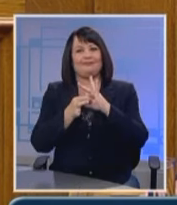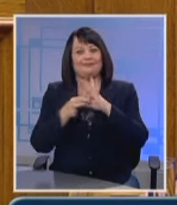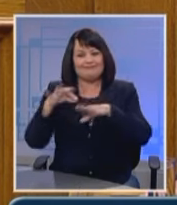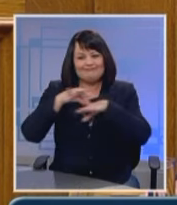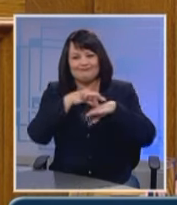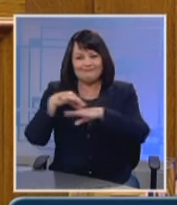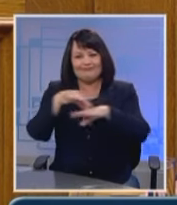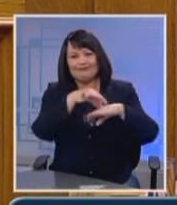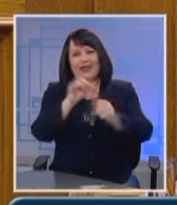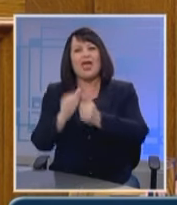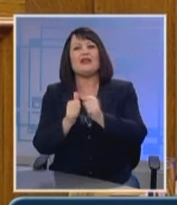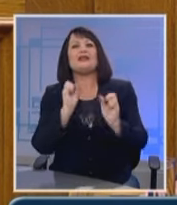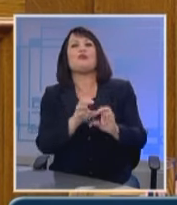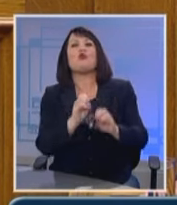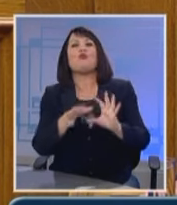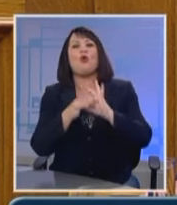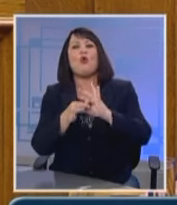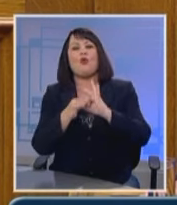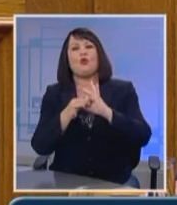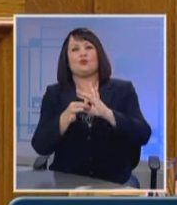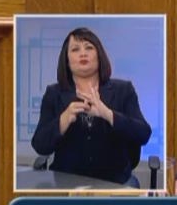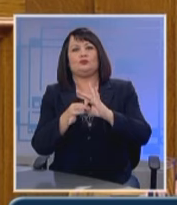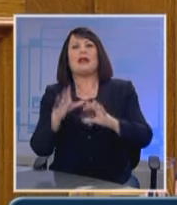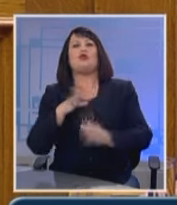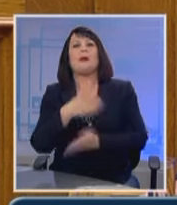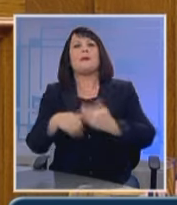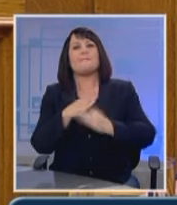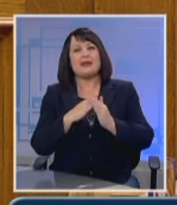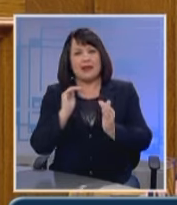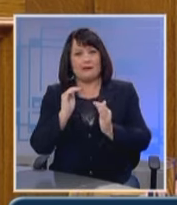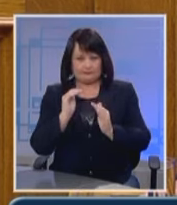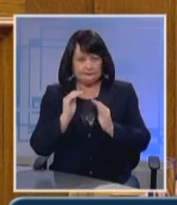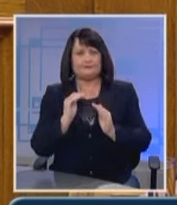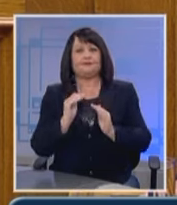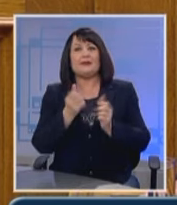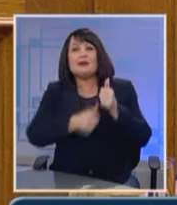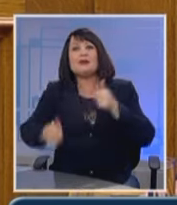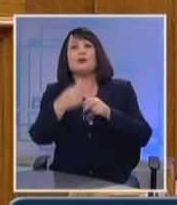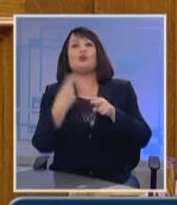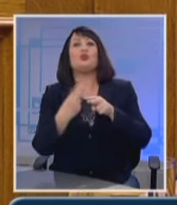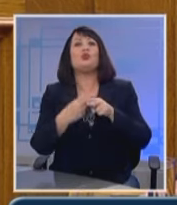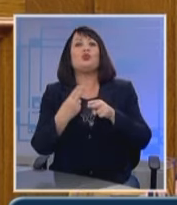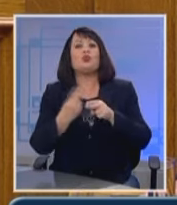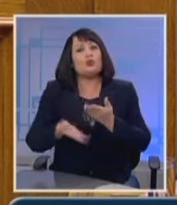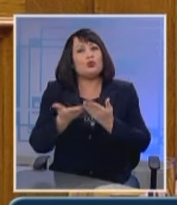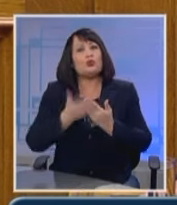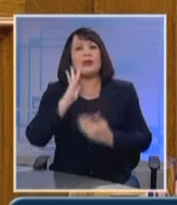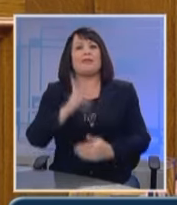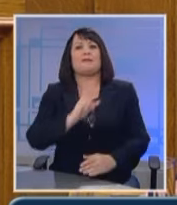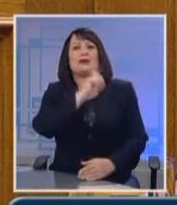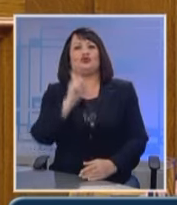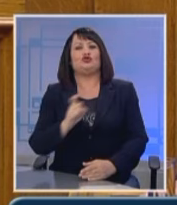προπονητή. Ο αθλητισμός για τα άτομα με αναπηρία είναι πρωτίστως ο τρόπος να βελτιώσουν την καθημερινότητά